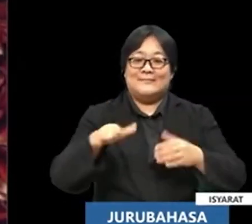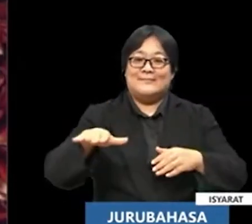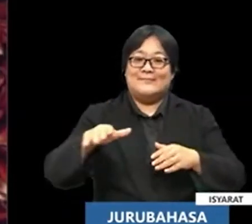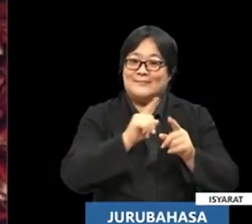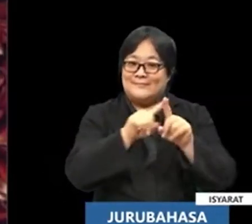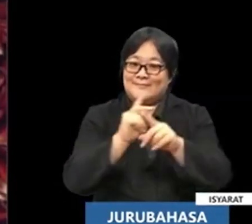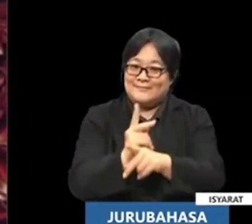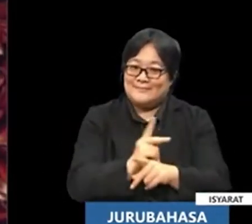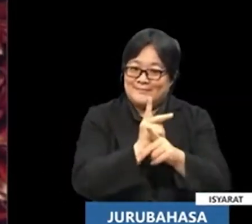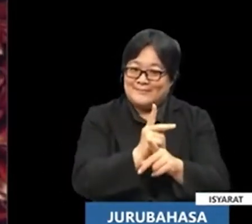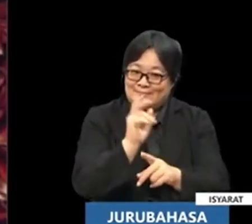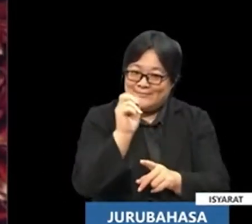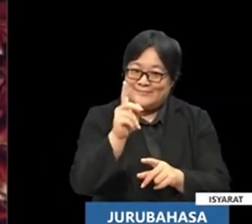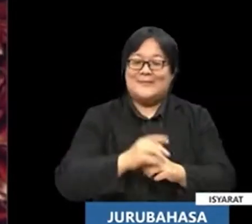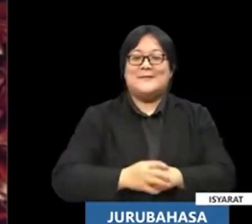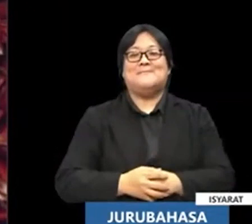ampun